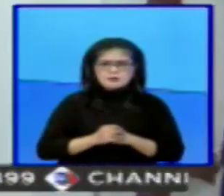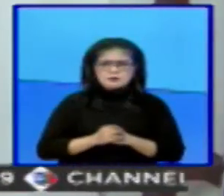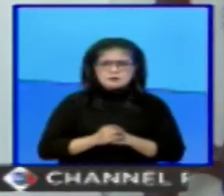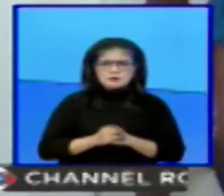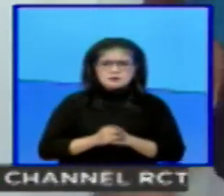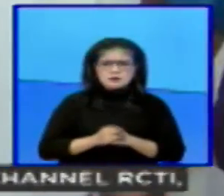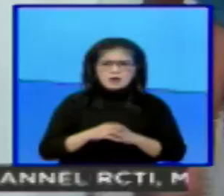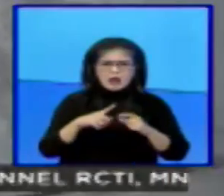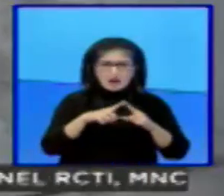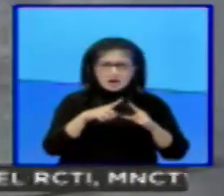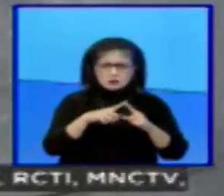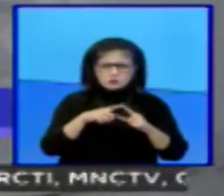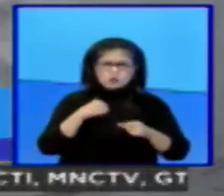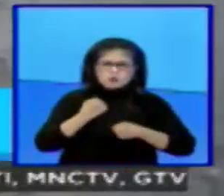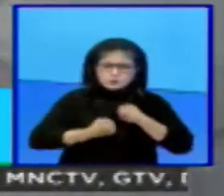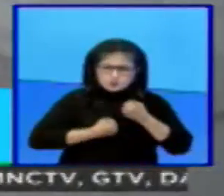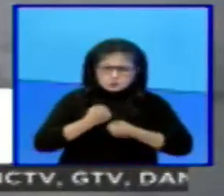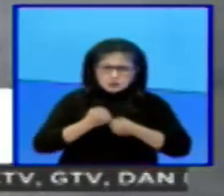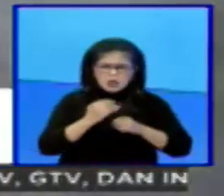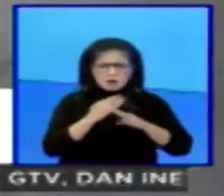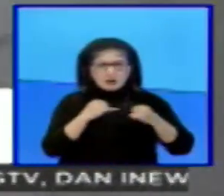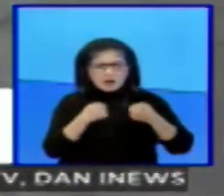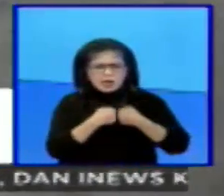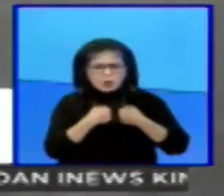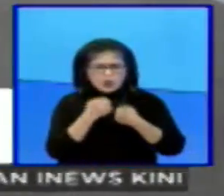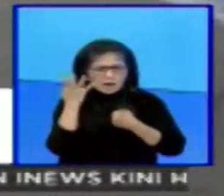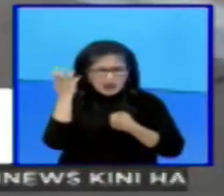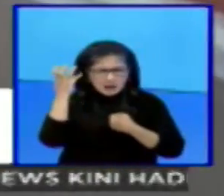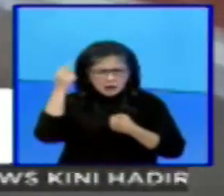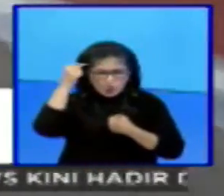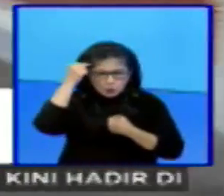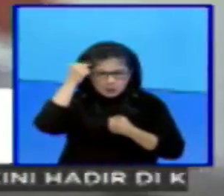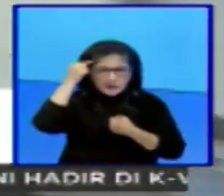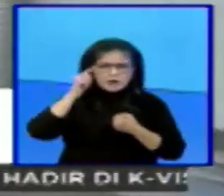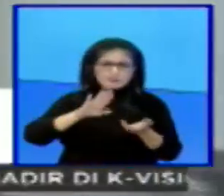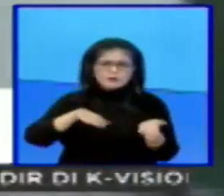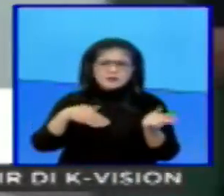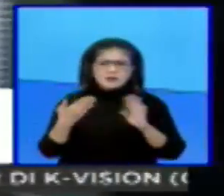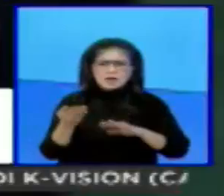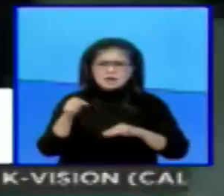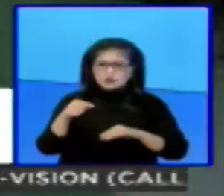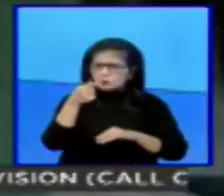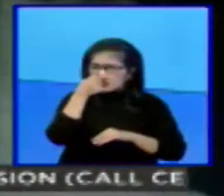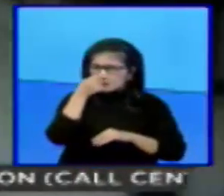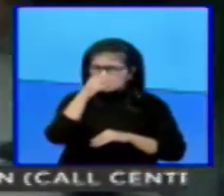Agung yang selama ini berjuang melawan penyakit glioblastoma atau kanker yang menyerang otak, meninggal Kamis sore pukul 4.